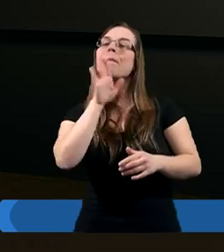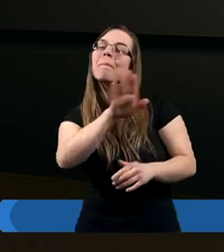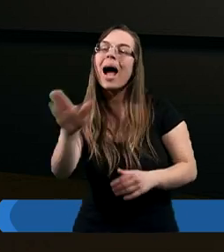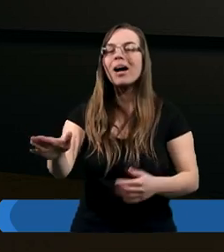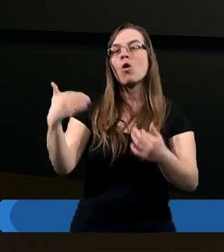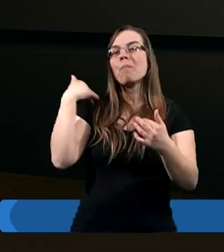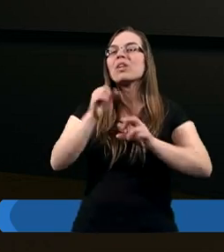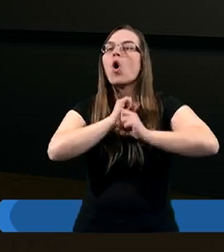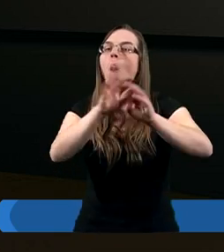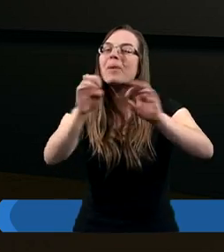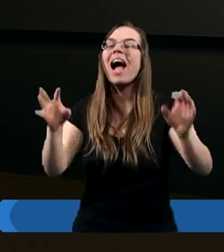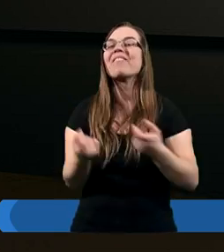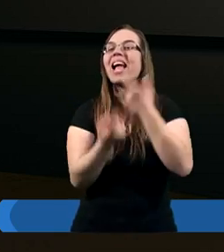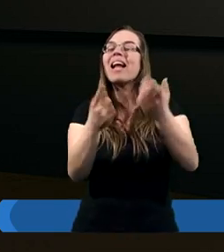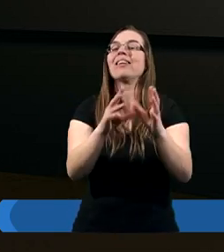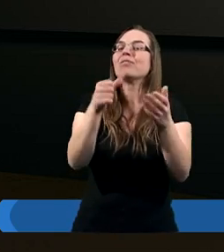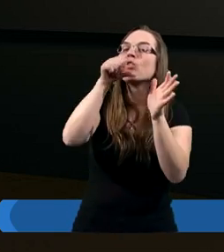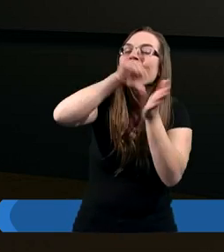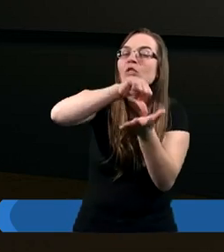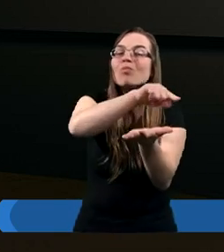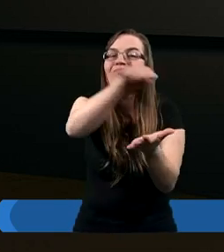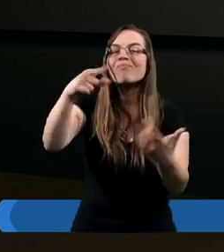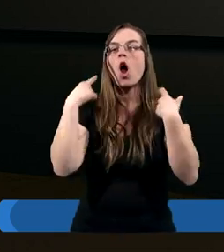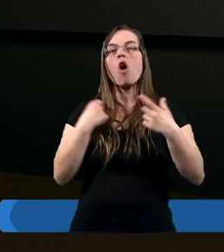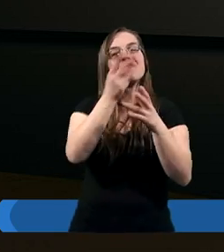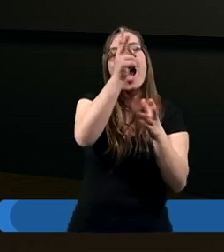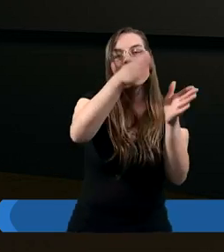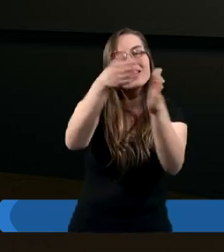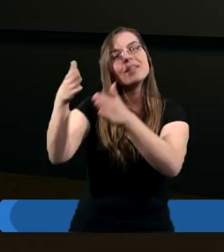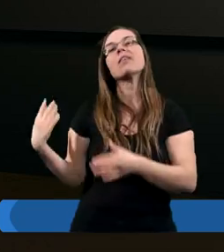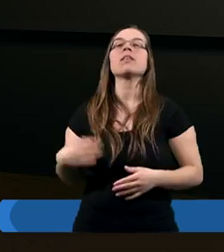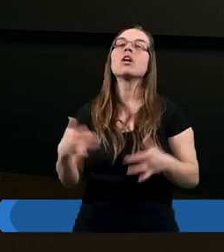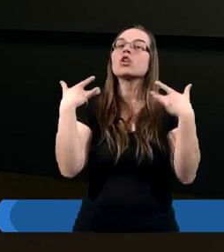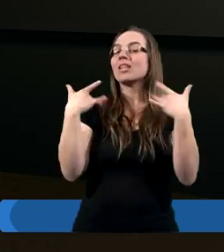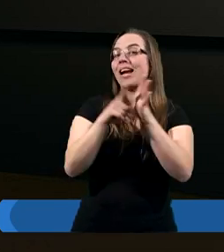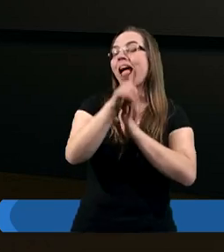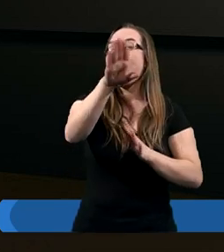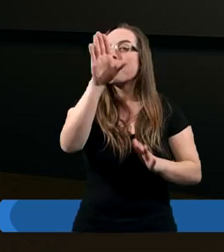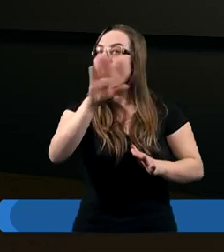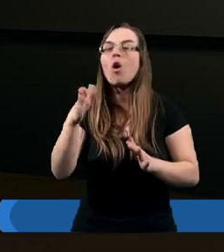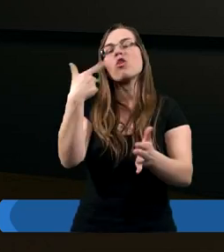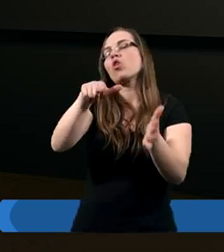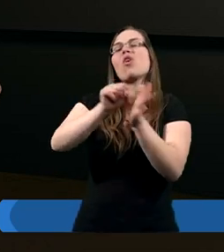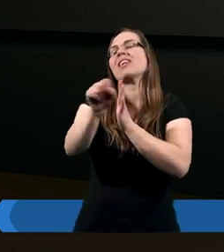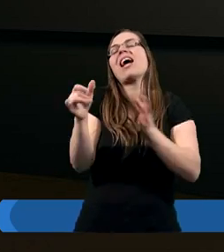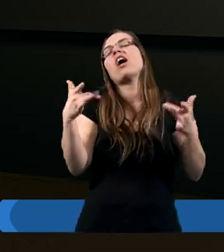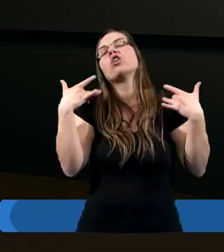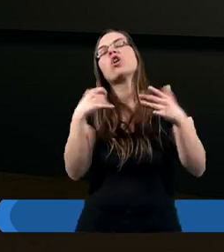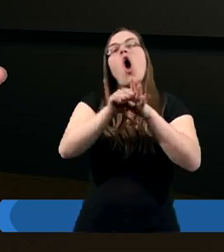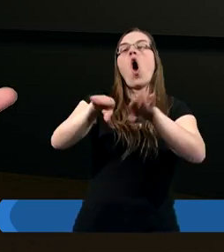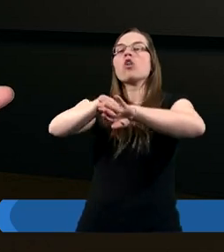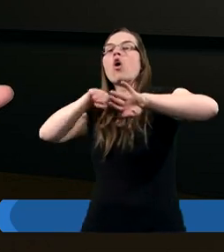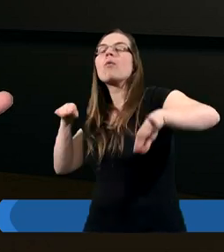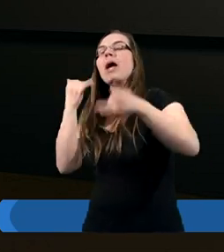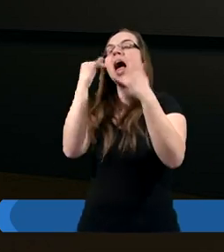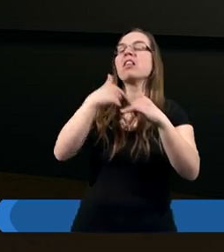mają być objawiane wśród innych ludzi. A więc życie dla Boga to nie jest życie w odosobnieniu, w